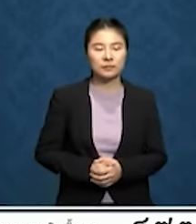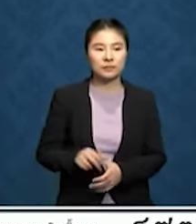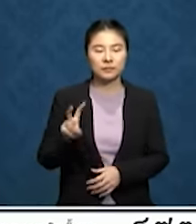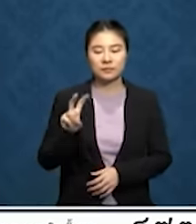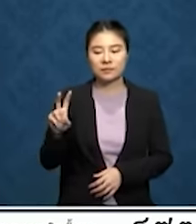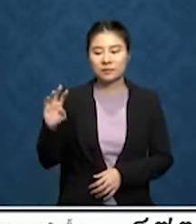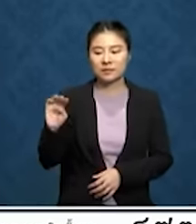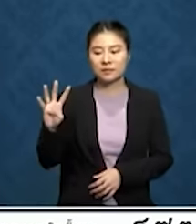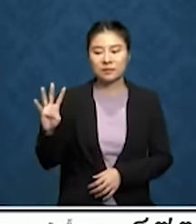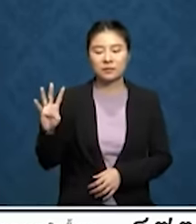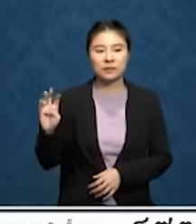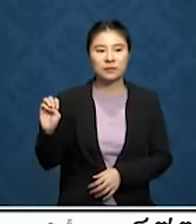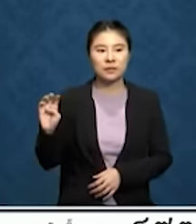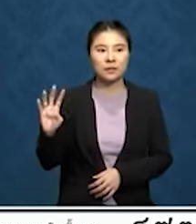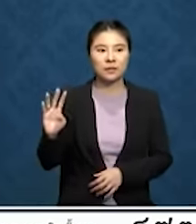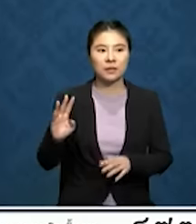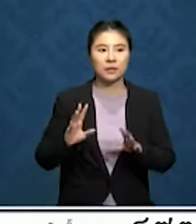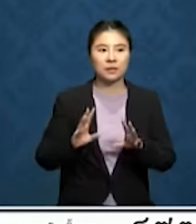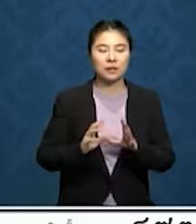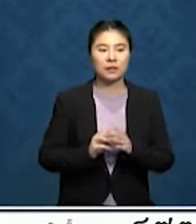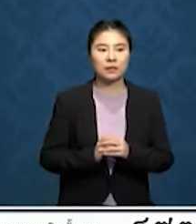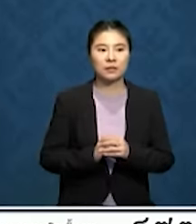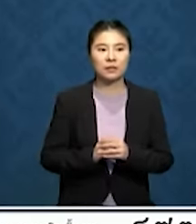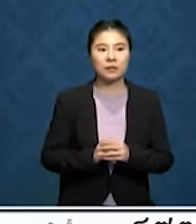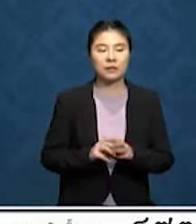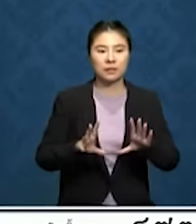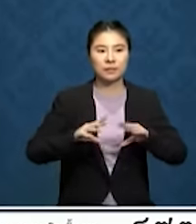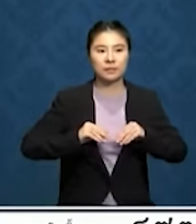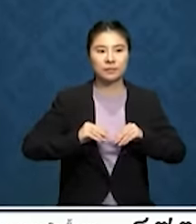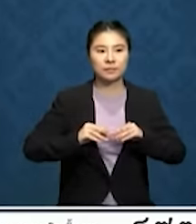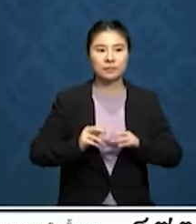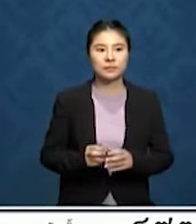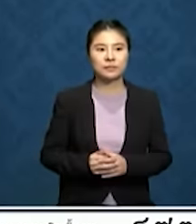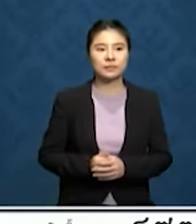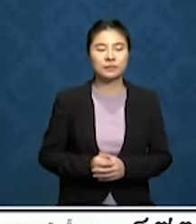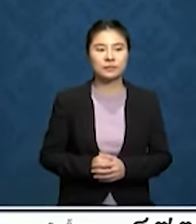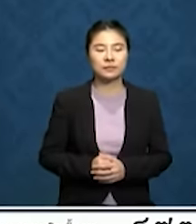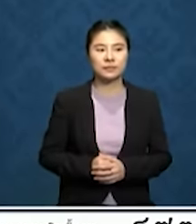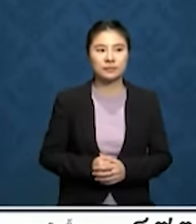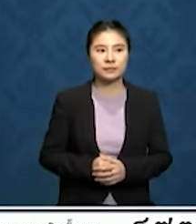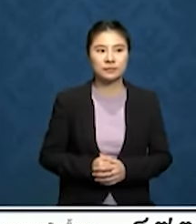244นายพลากรพิมพนิษ ฐ์เห็นชอบอย่างยิ่งครับ